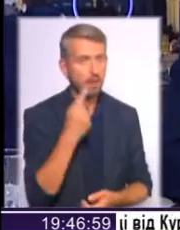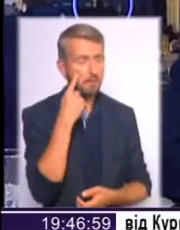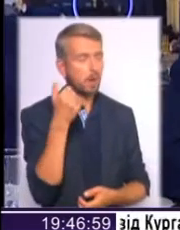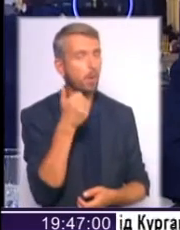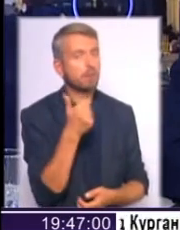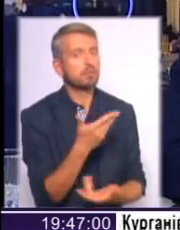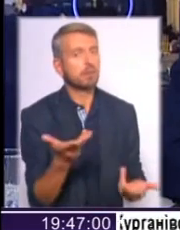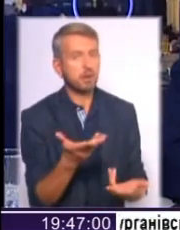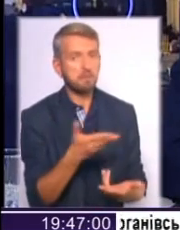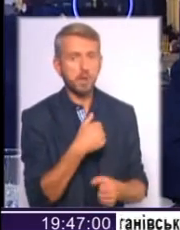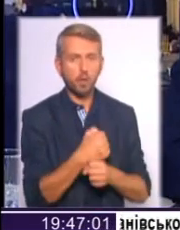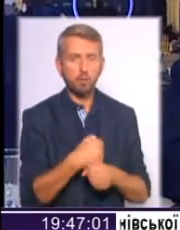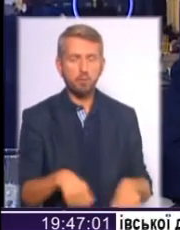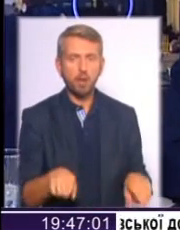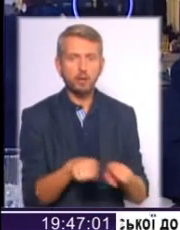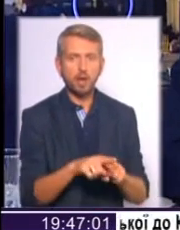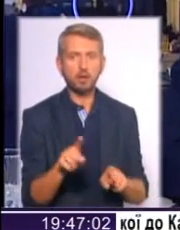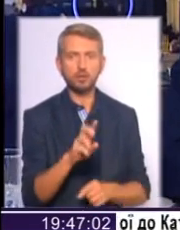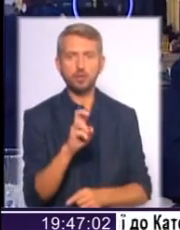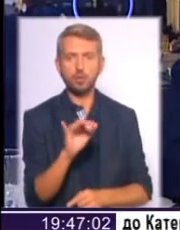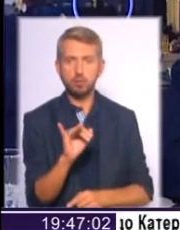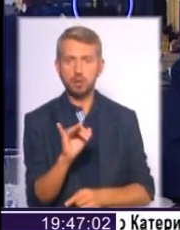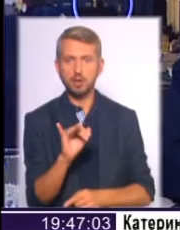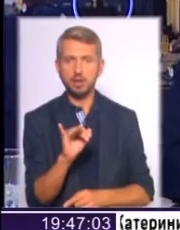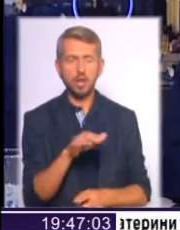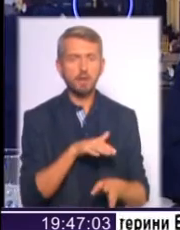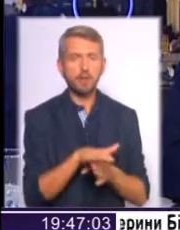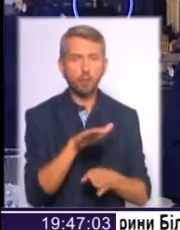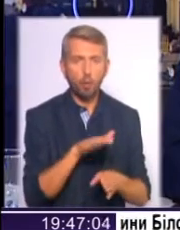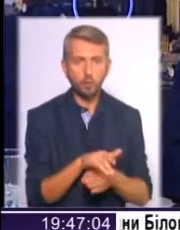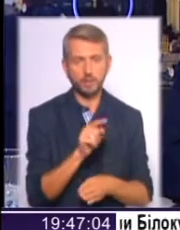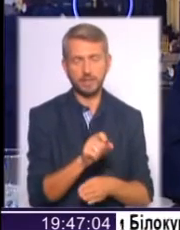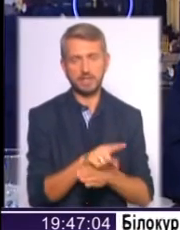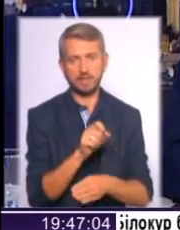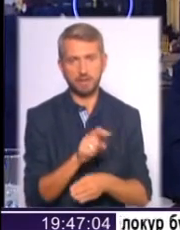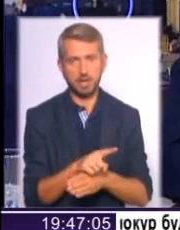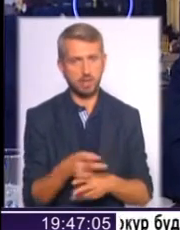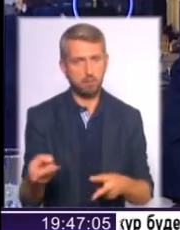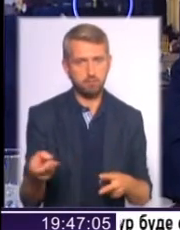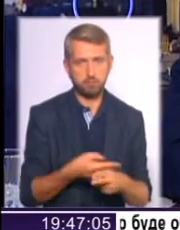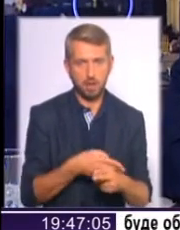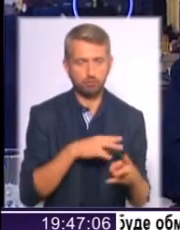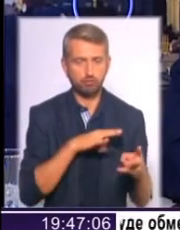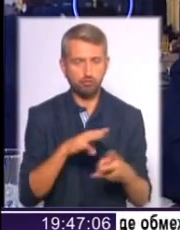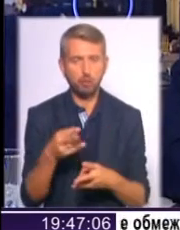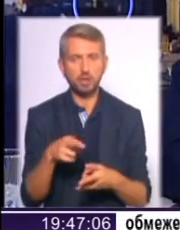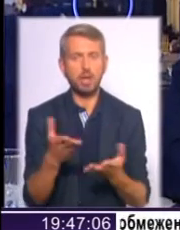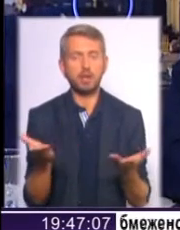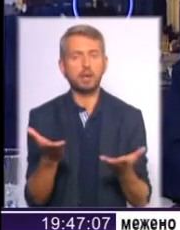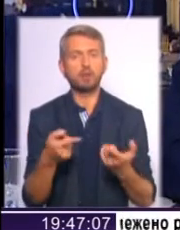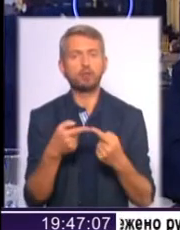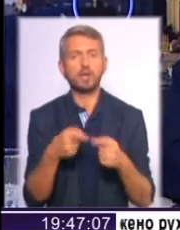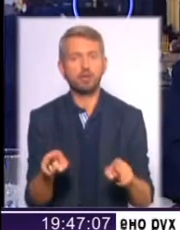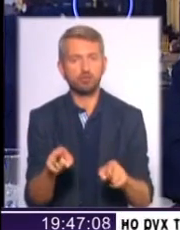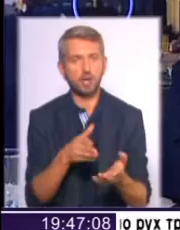робимо таким чином, щоб виконувати ці завдання без шкоди для якихось